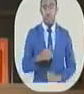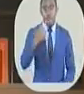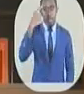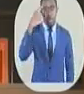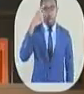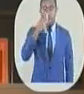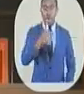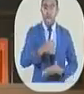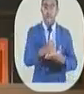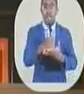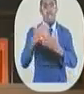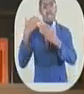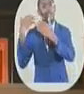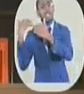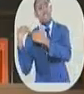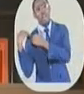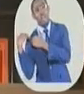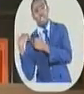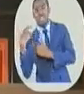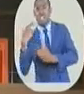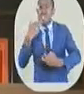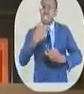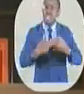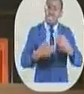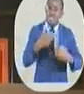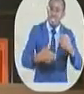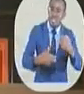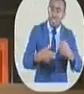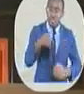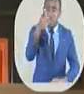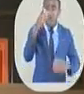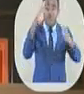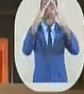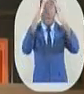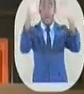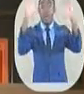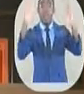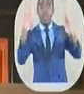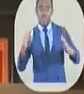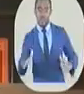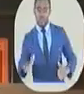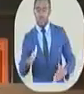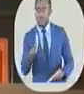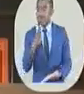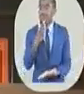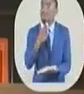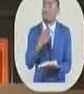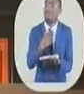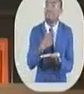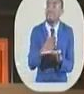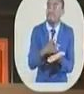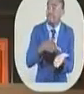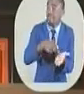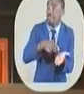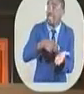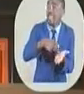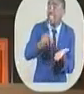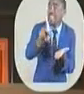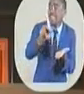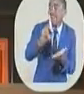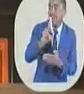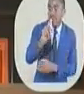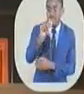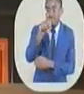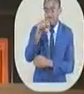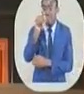Pour réduire vos charges en ces temps difficiles, tout bailleur suspendra le temps du confinement partiel,